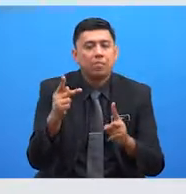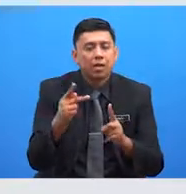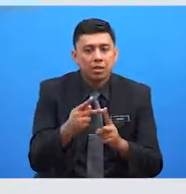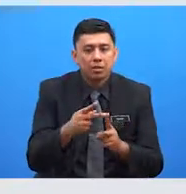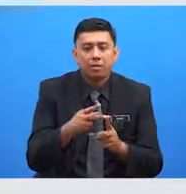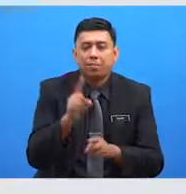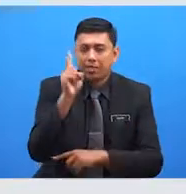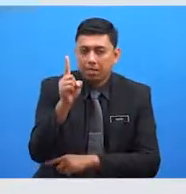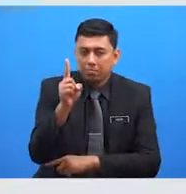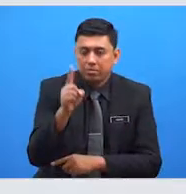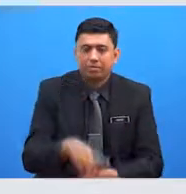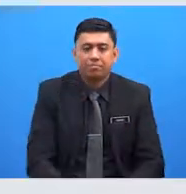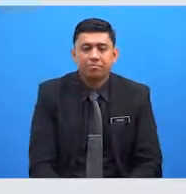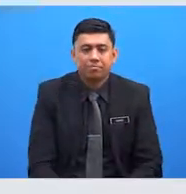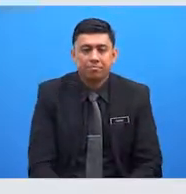kedua.